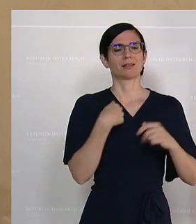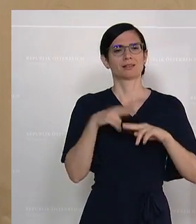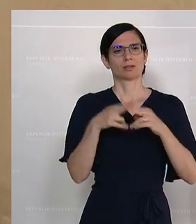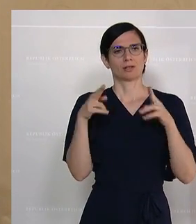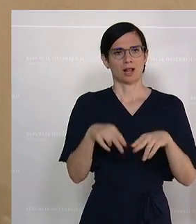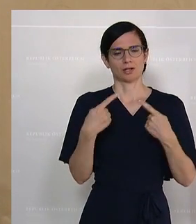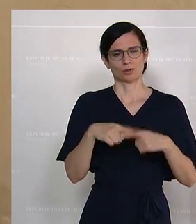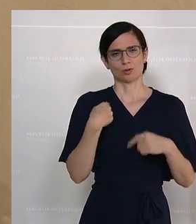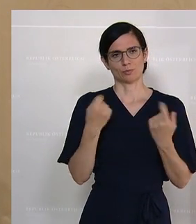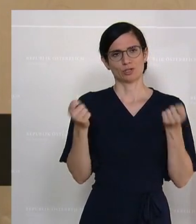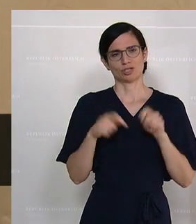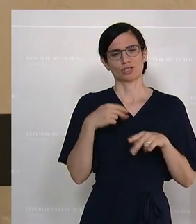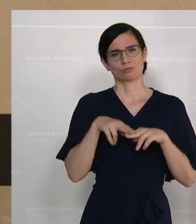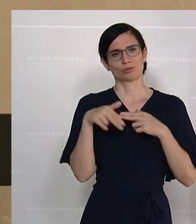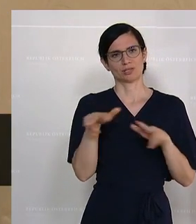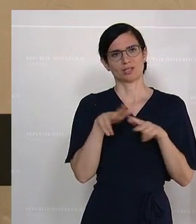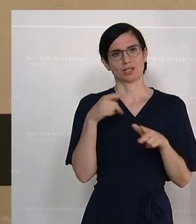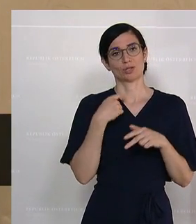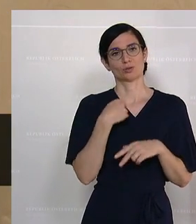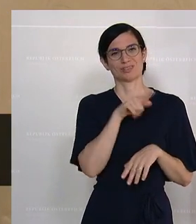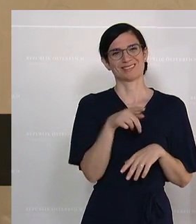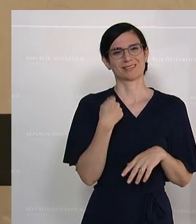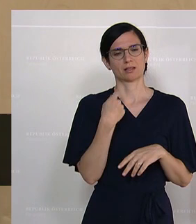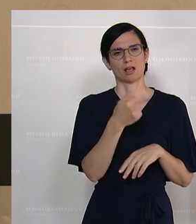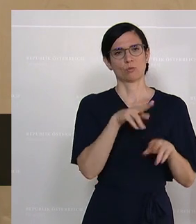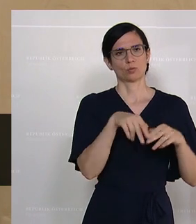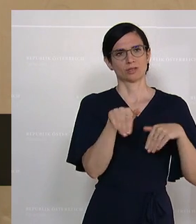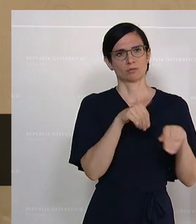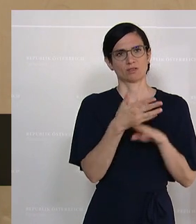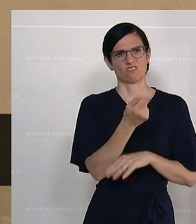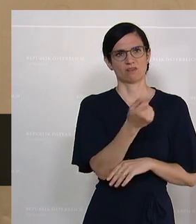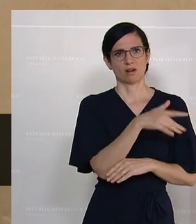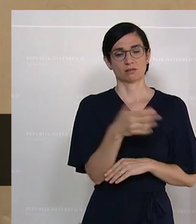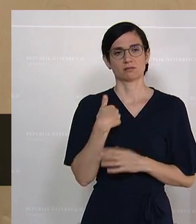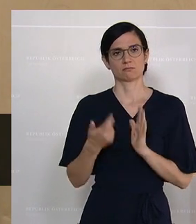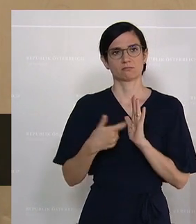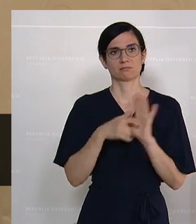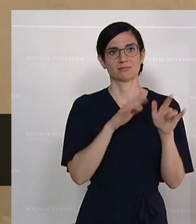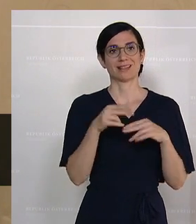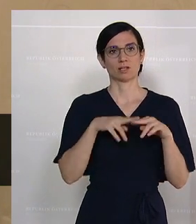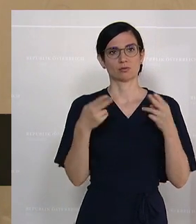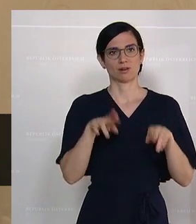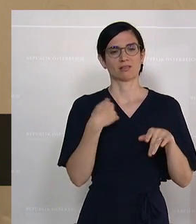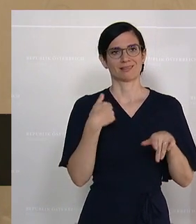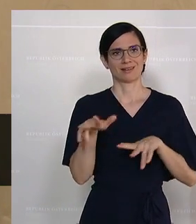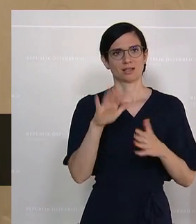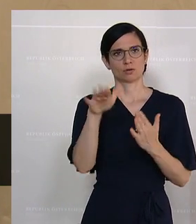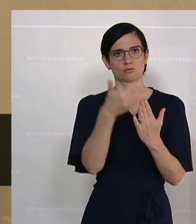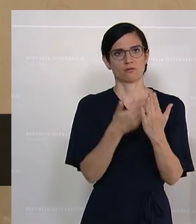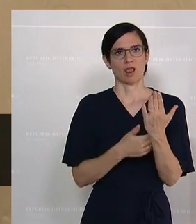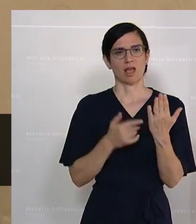wolle beschließen die bundesregierung insbesondere bundesminister für finanzen wird aufgefordert dem nationalrat umgehend eine regierungsvorlage vorzulegen für die